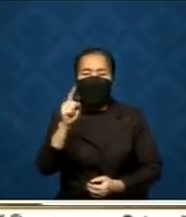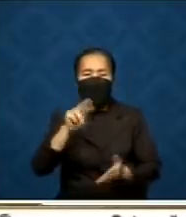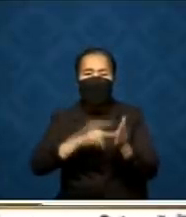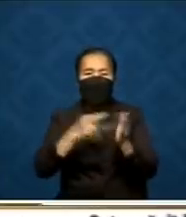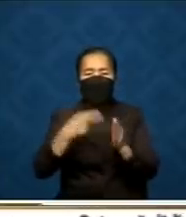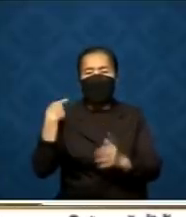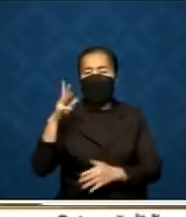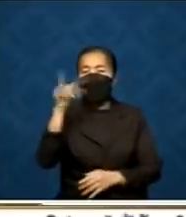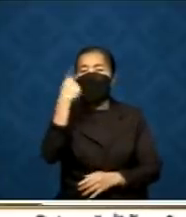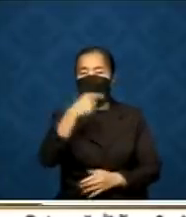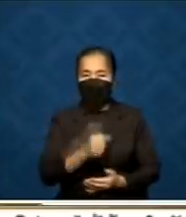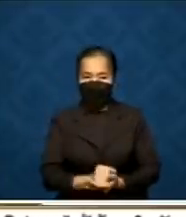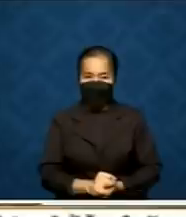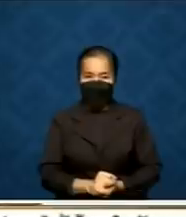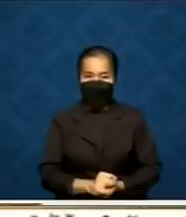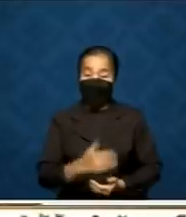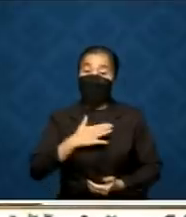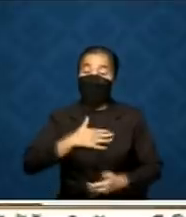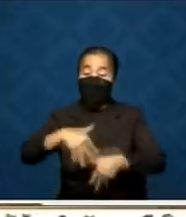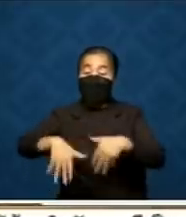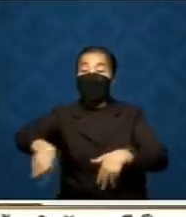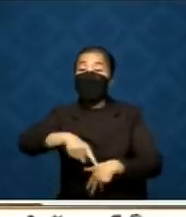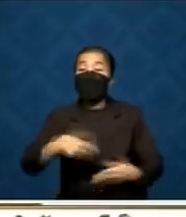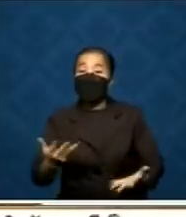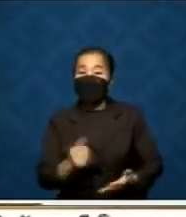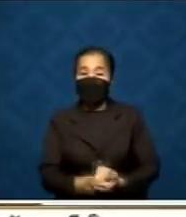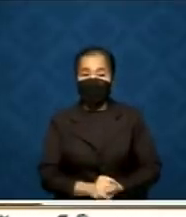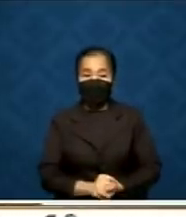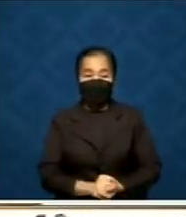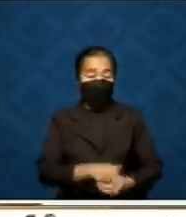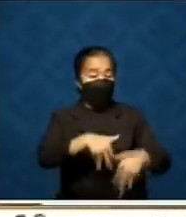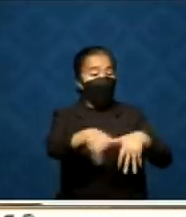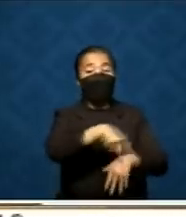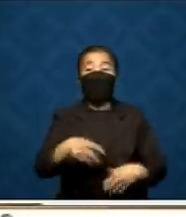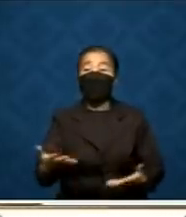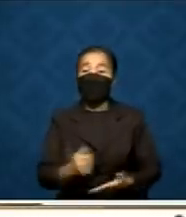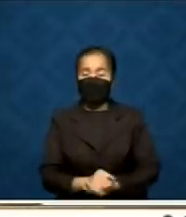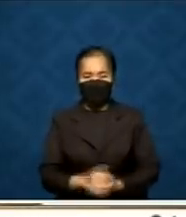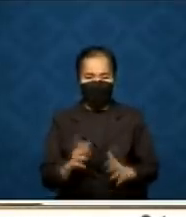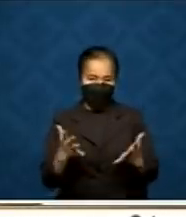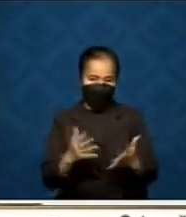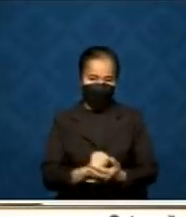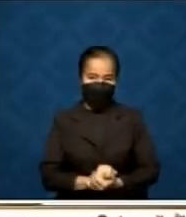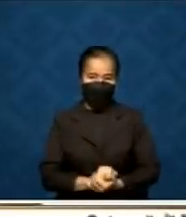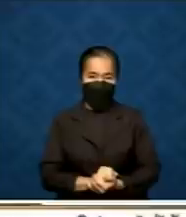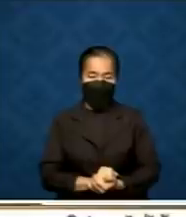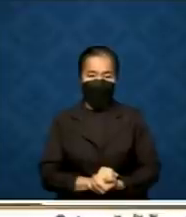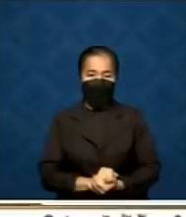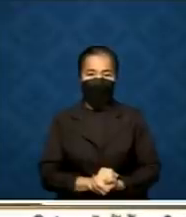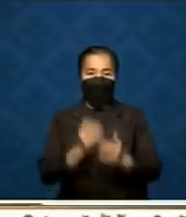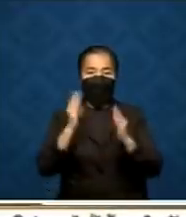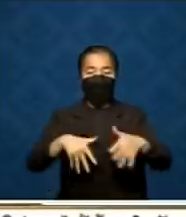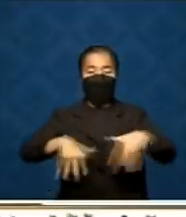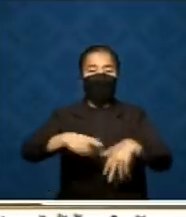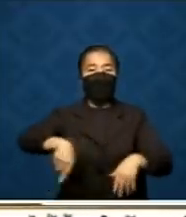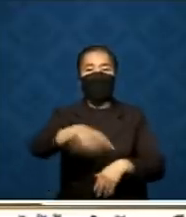ก็ได้มีประมาบ้านผมเหรอคุณลุงสีรุ้งสาวเหรอไม่มีถ้าคนเรานั้น